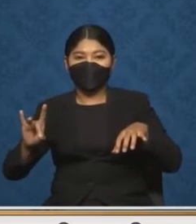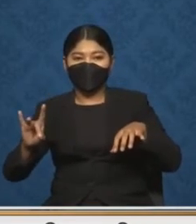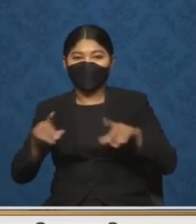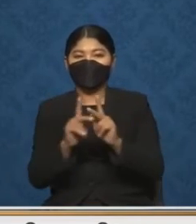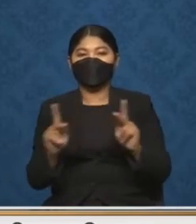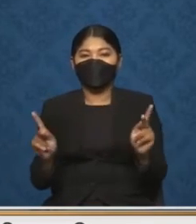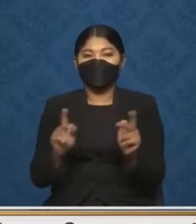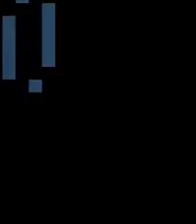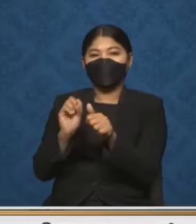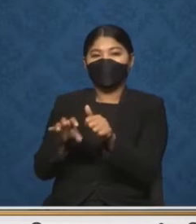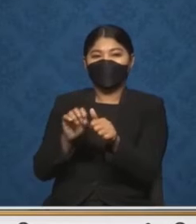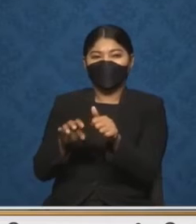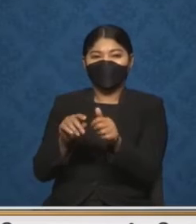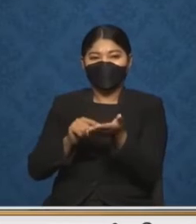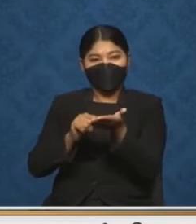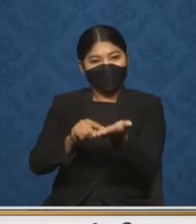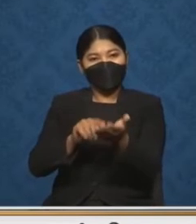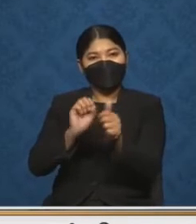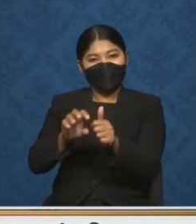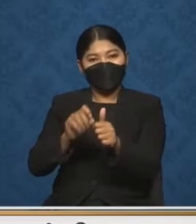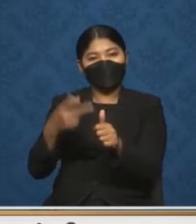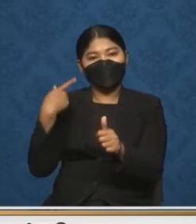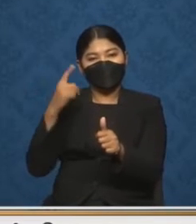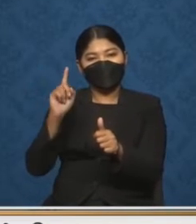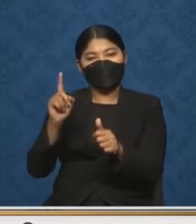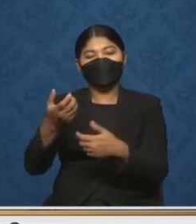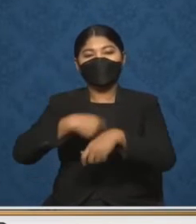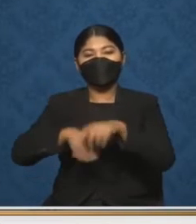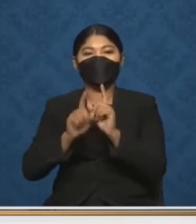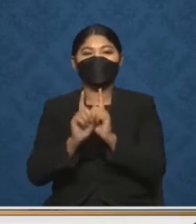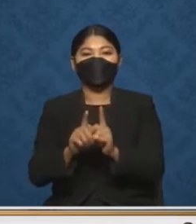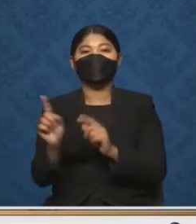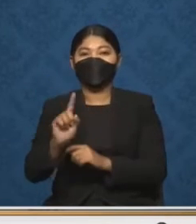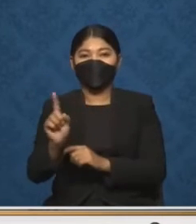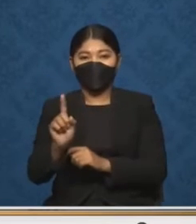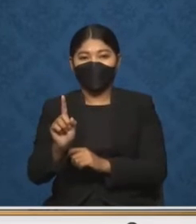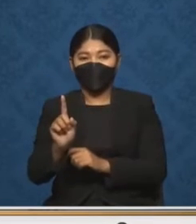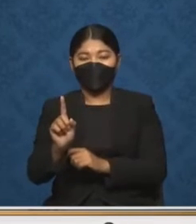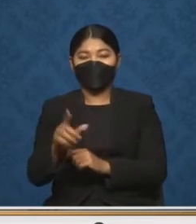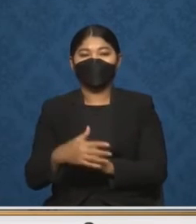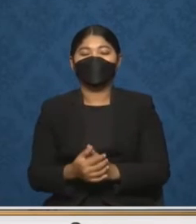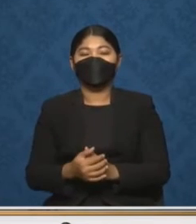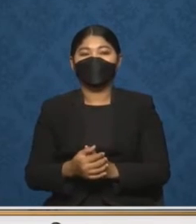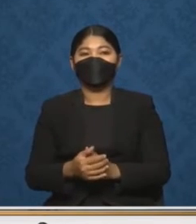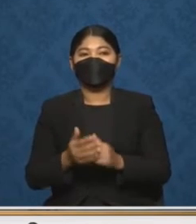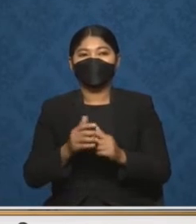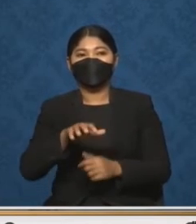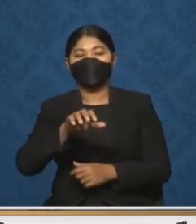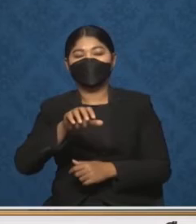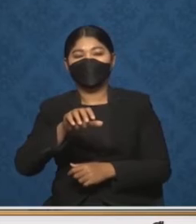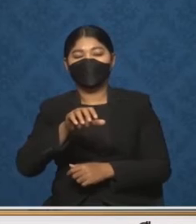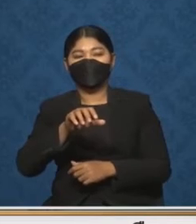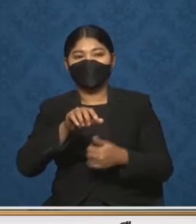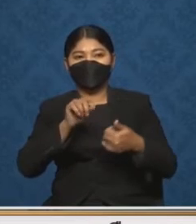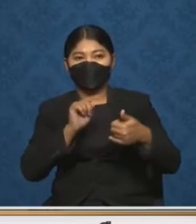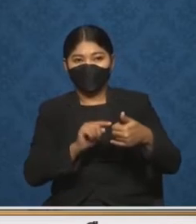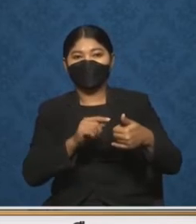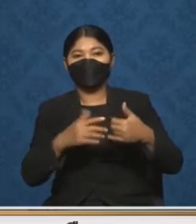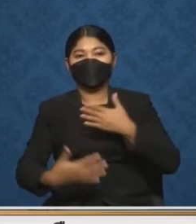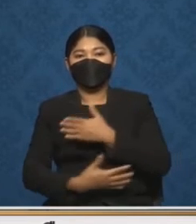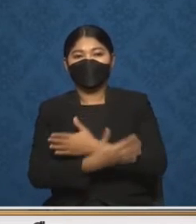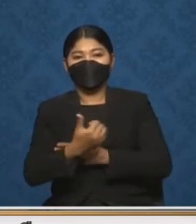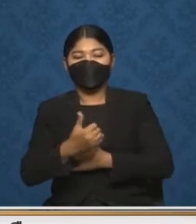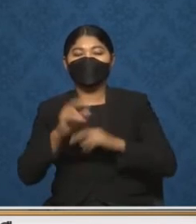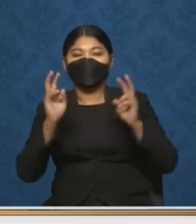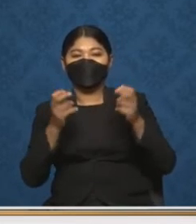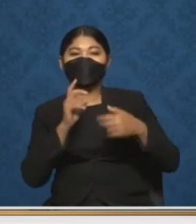ของกรมธิการณี้ครั ซึมประโยชน์จะนำไปดำเนินได้อย่างไรผมเรีนว่า อยทเพสมาชิได้พูดวาได้มีอกาสตง